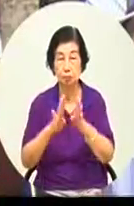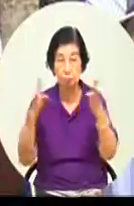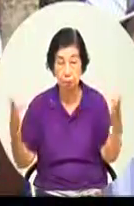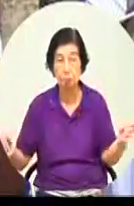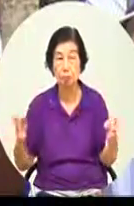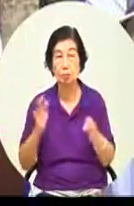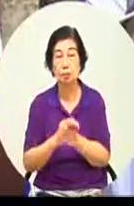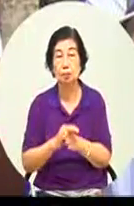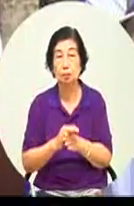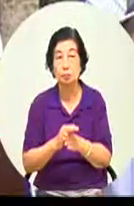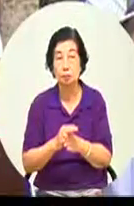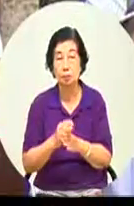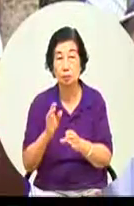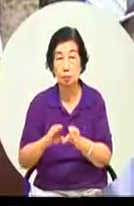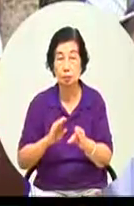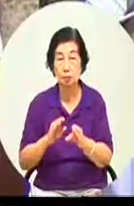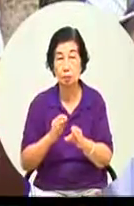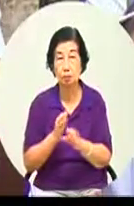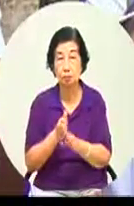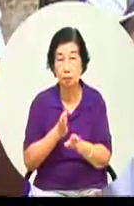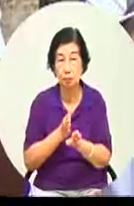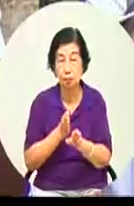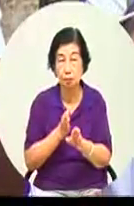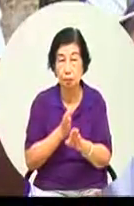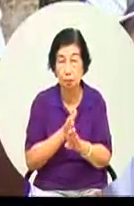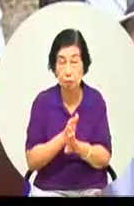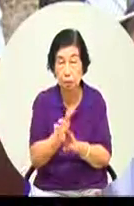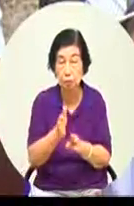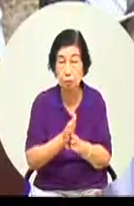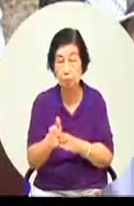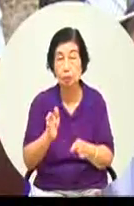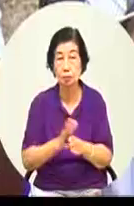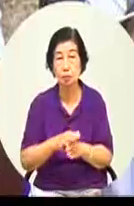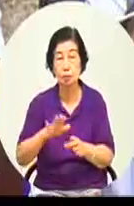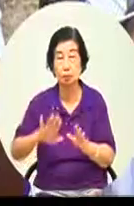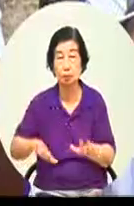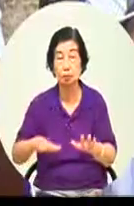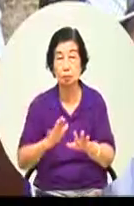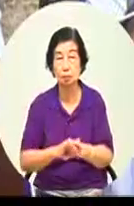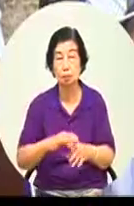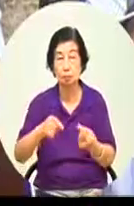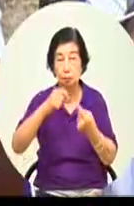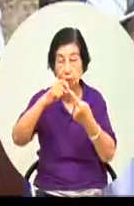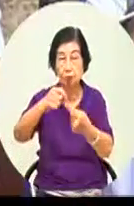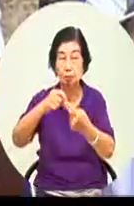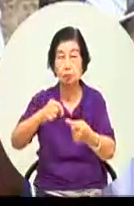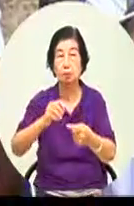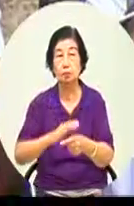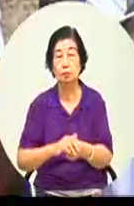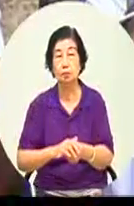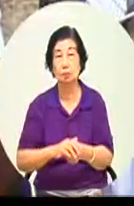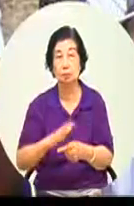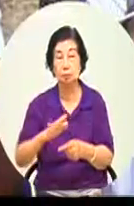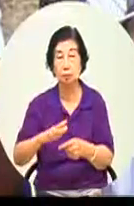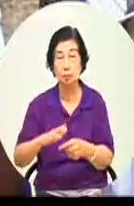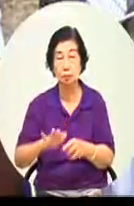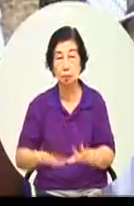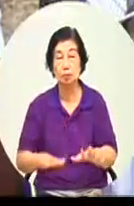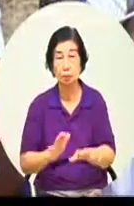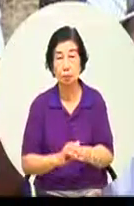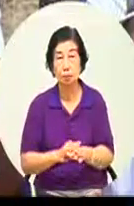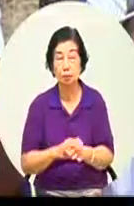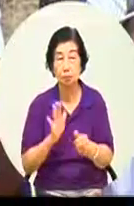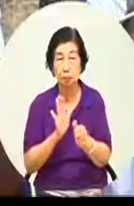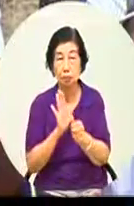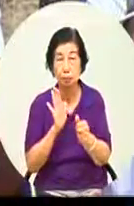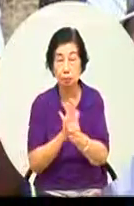很多。那个运具选择部分，他会选择大众运输啊，所以转进来之后，其实我们的运量部分，目前我们的推估部分